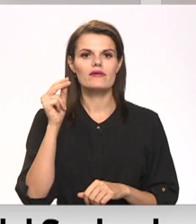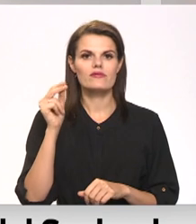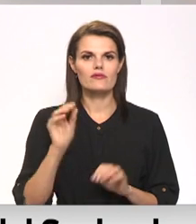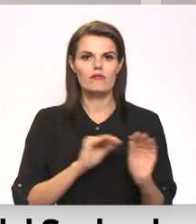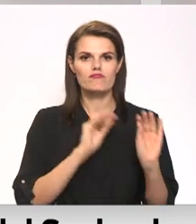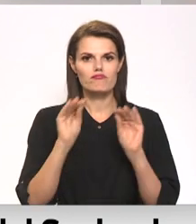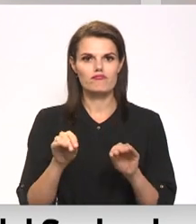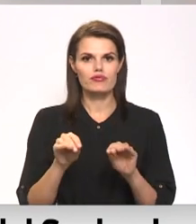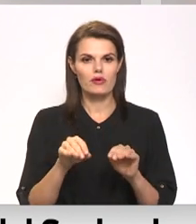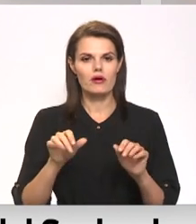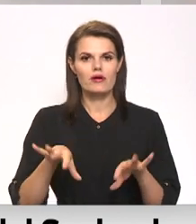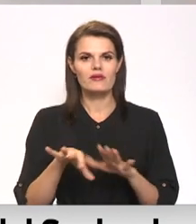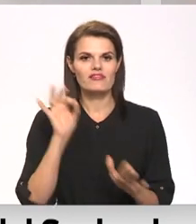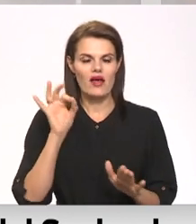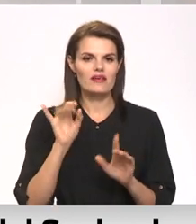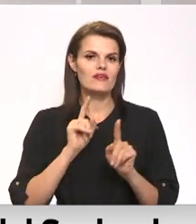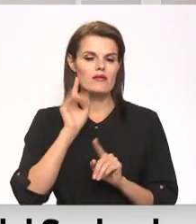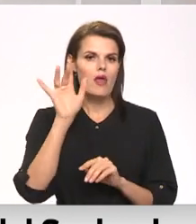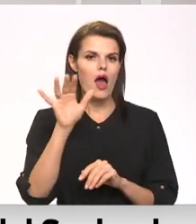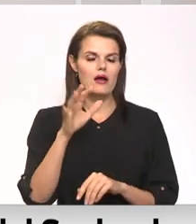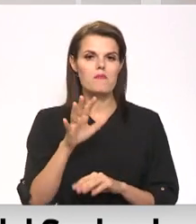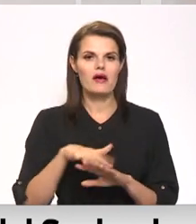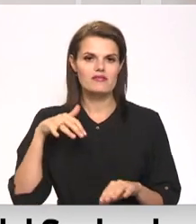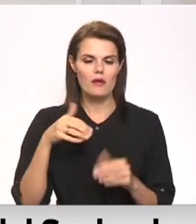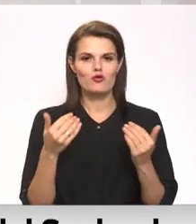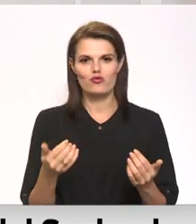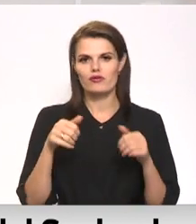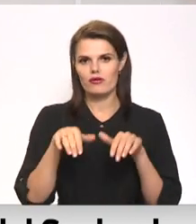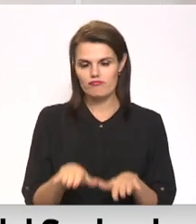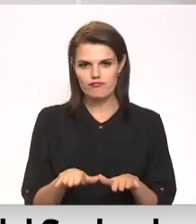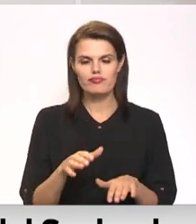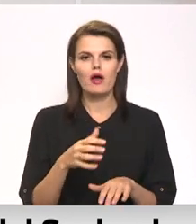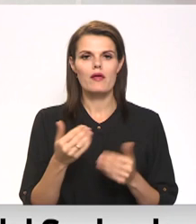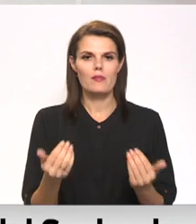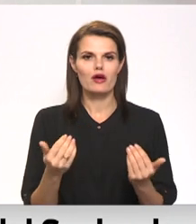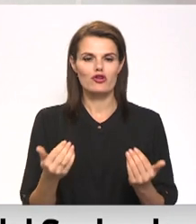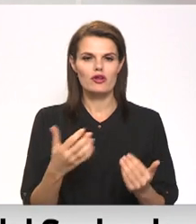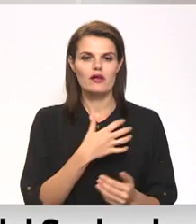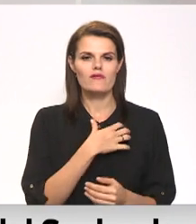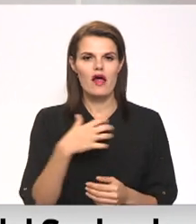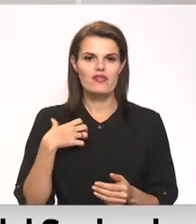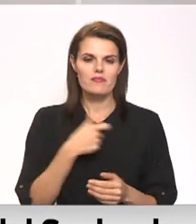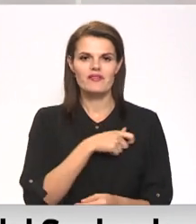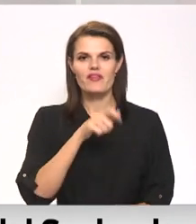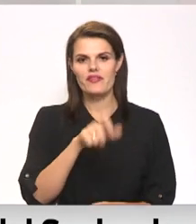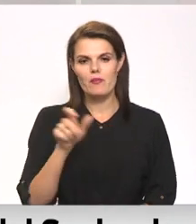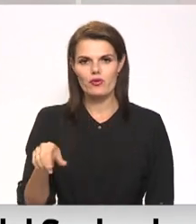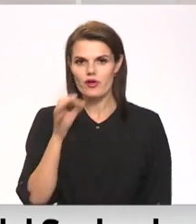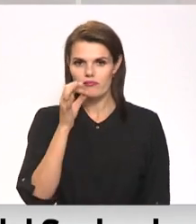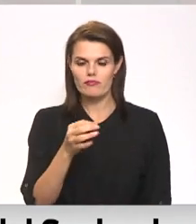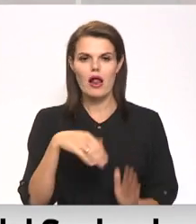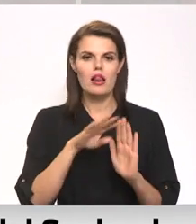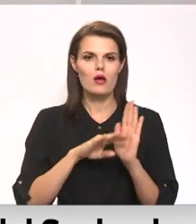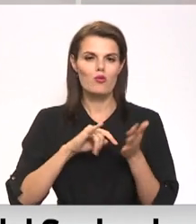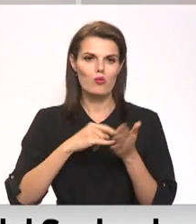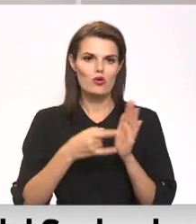nākamā Saeima. To šodien nolēma aizejošā parlamenta deputāte, paužot, ka likumprojektu nepieciešams uzlabot, nevis steigā